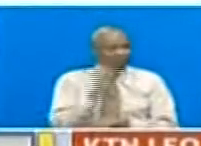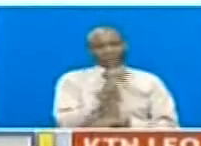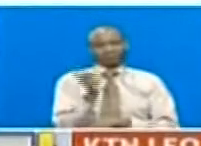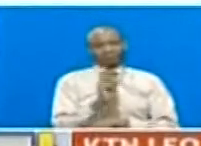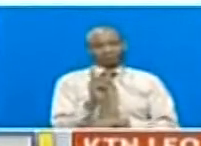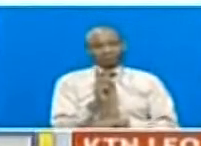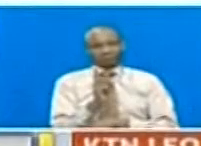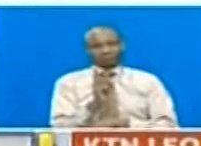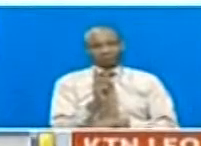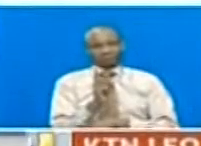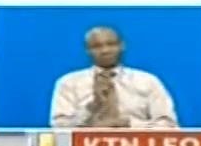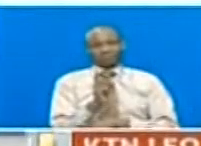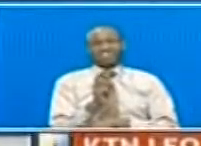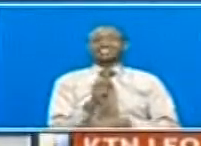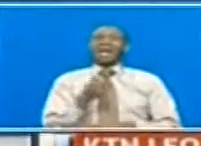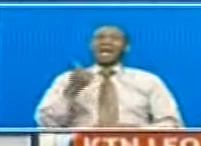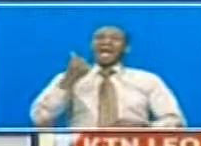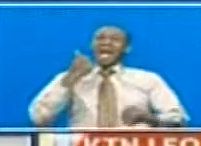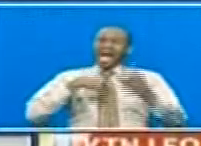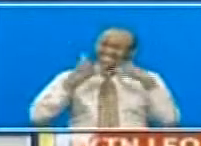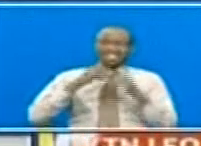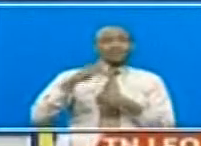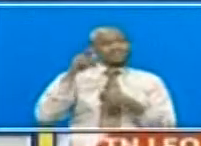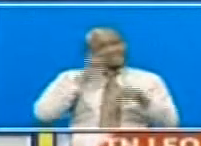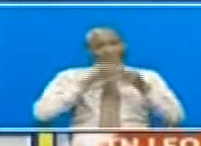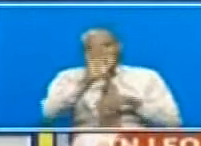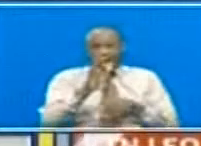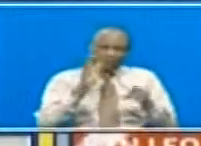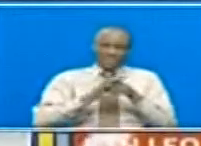wacheke. Acting yenu enzi zenu na sasa, tofauti kubwa ilikuwa ni nini?